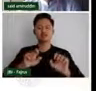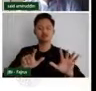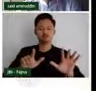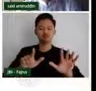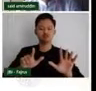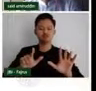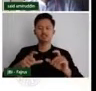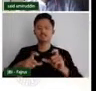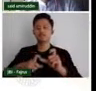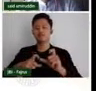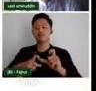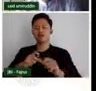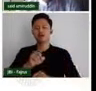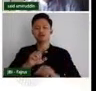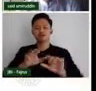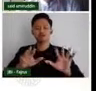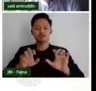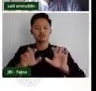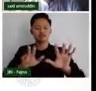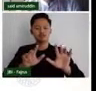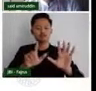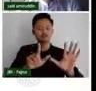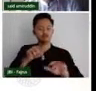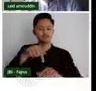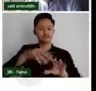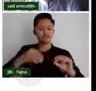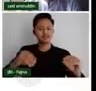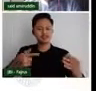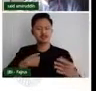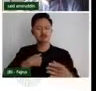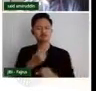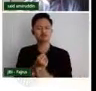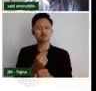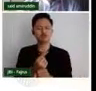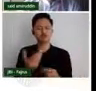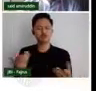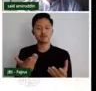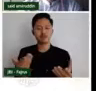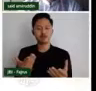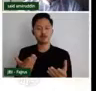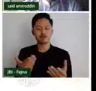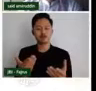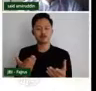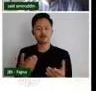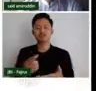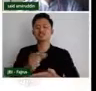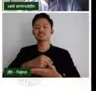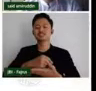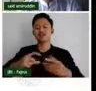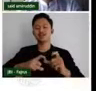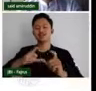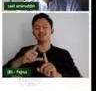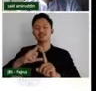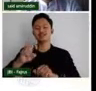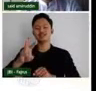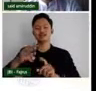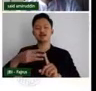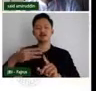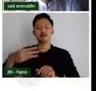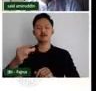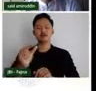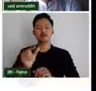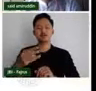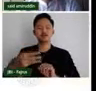7 September 1947. Pekerjaan saya untuk sekarang adalah salah seorang guru dengan unit kerja di Sekolah Dasar SD Negeri 3 Brunun di Kabupaten